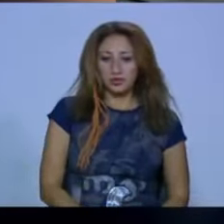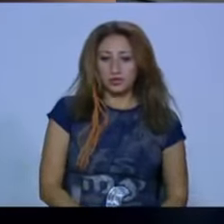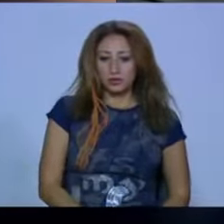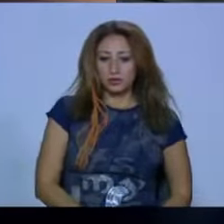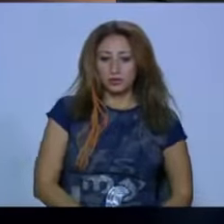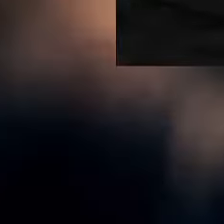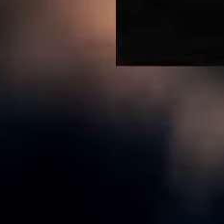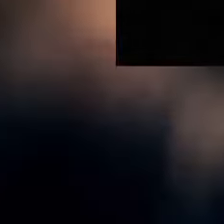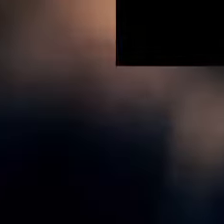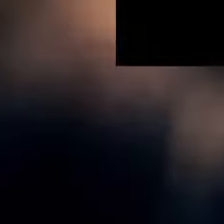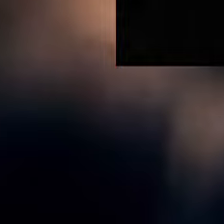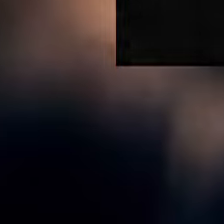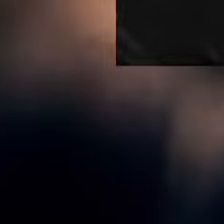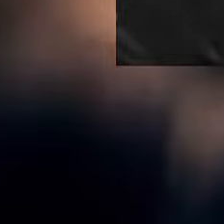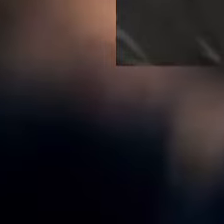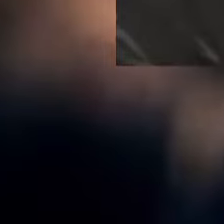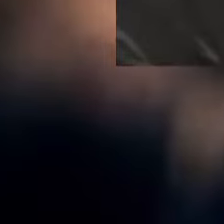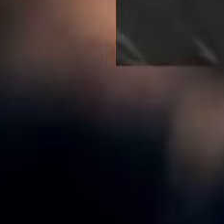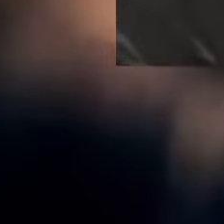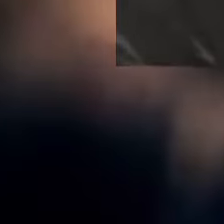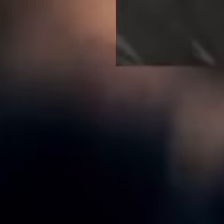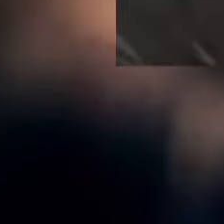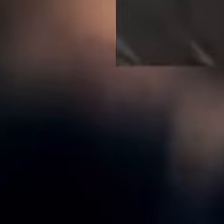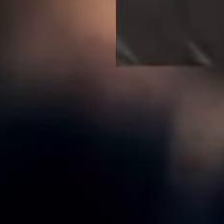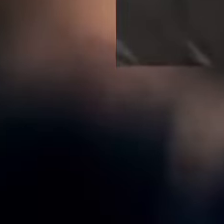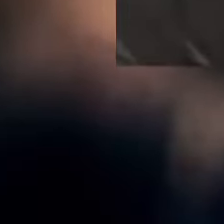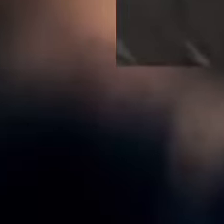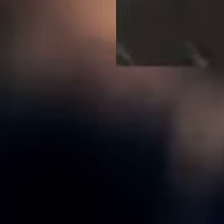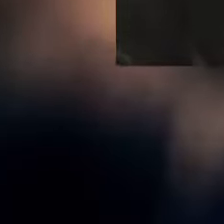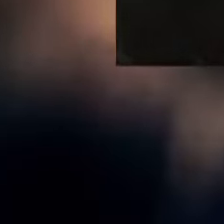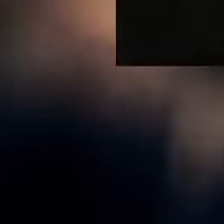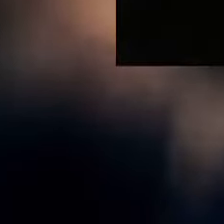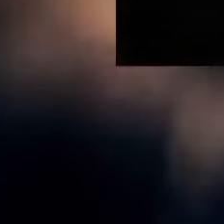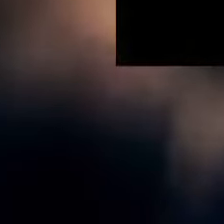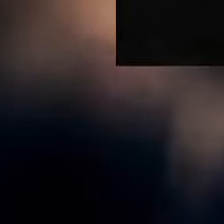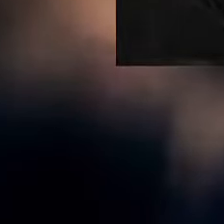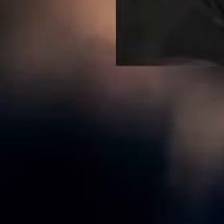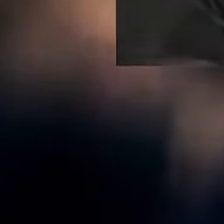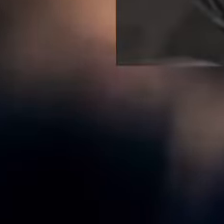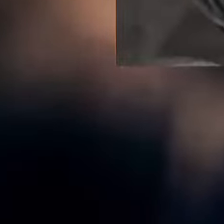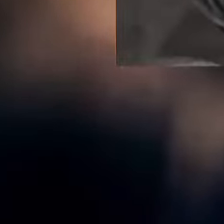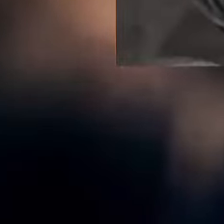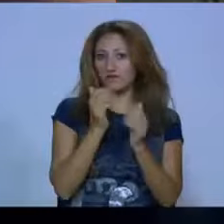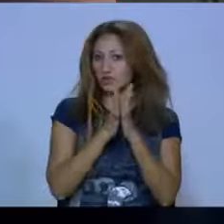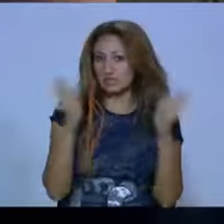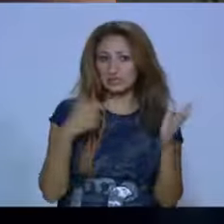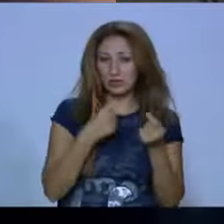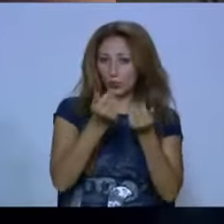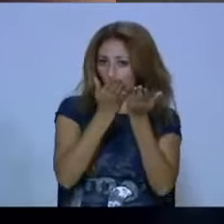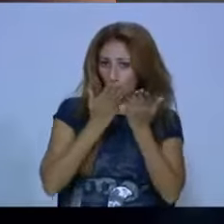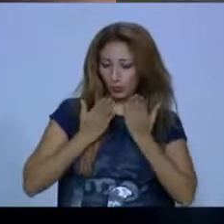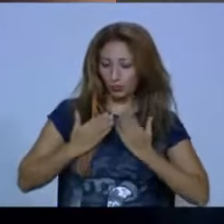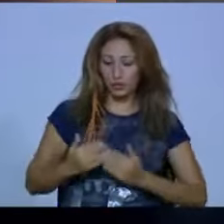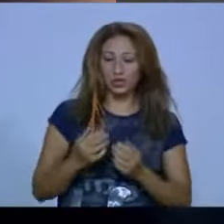بس مصاريفها كتير جدا. هي من ساعه ما اتولدت لغايه